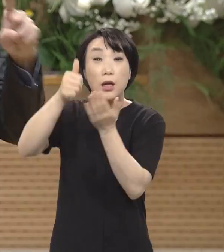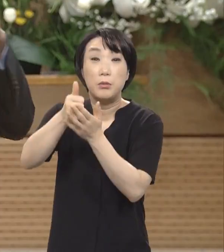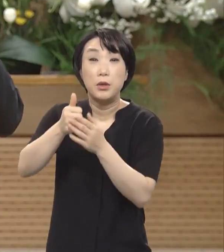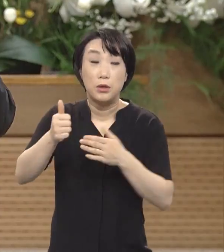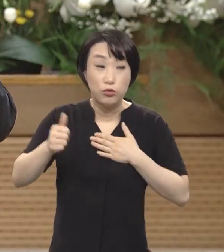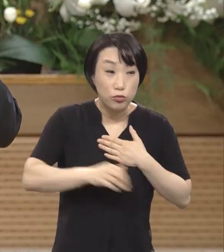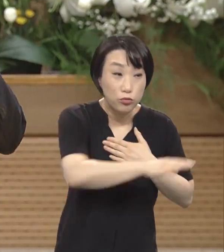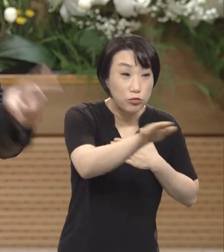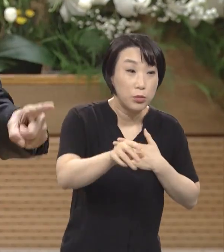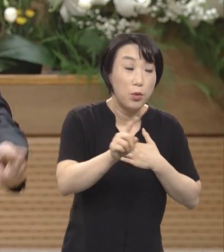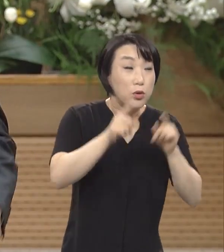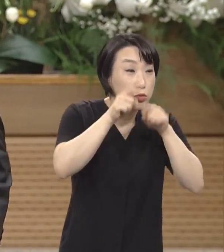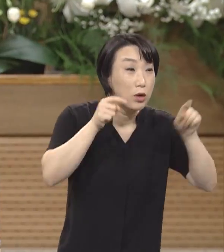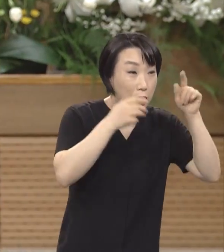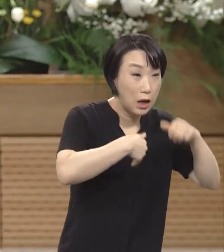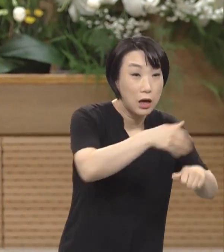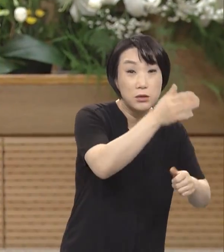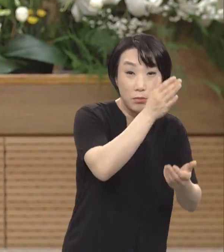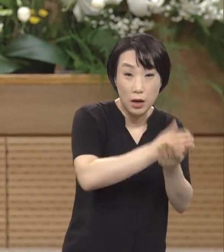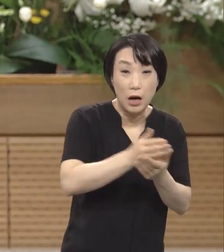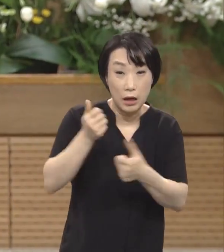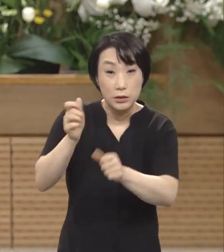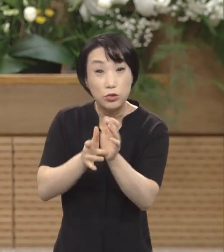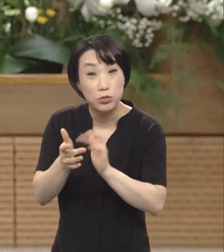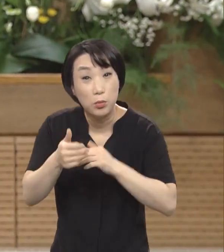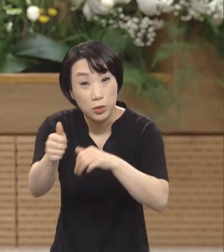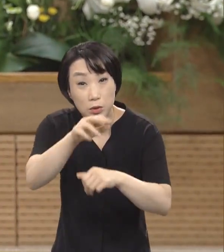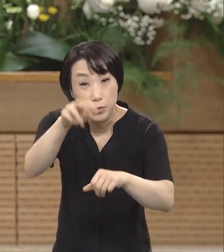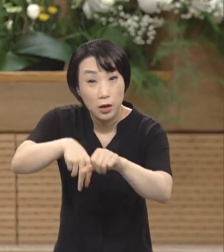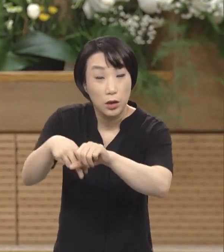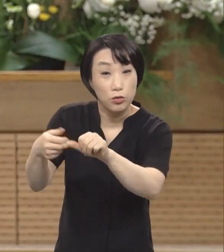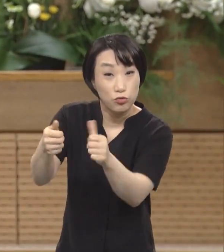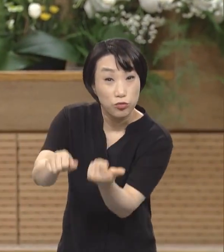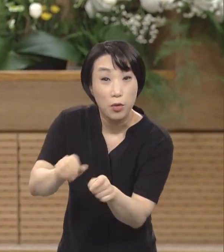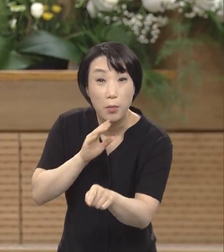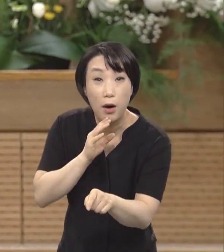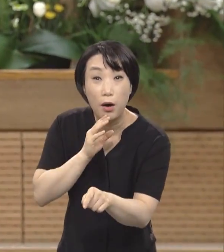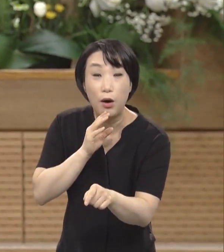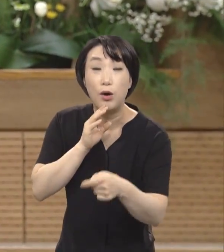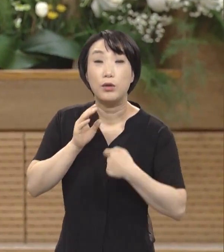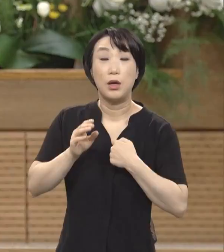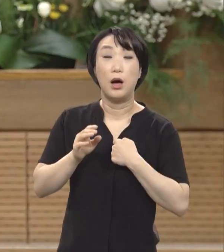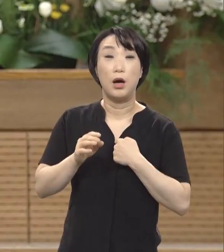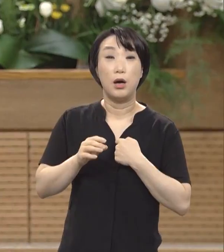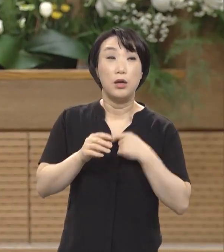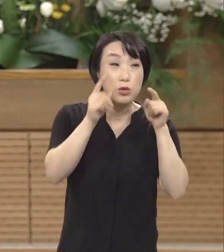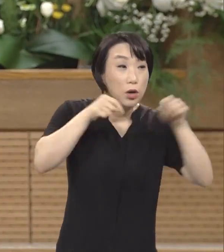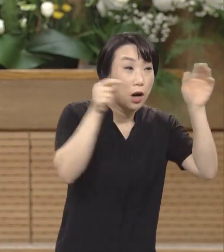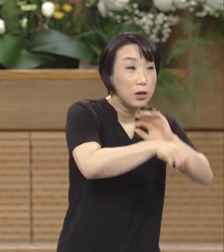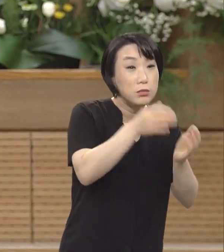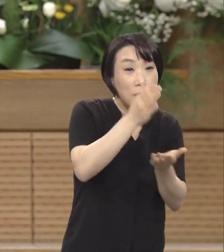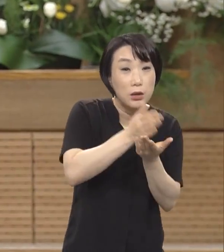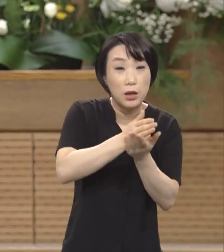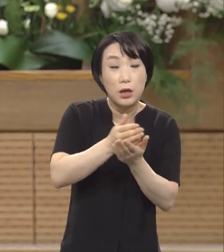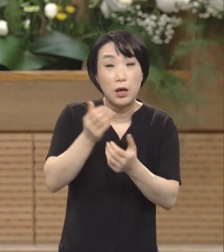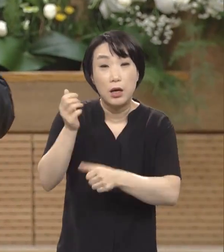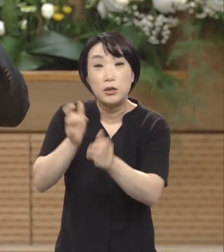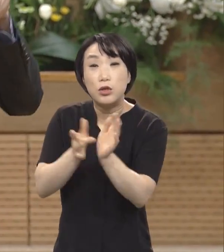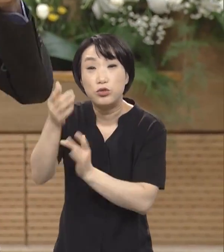말라고 아들을 죽였고 아들은 너 지옥 가지 말라고 십자가에 피 흘려 죽었는데